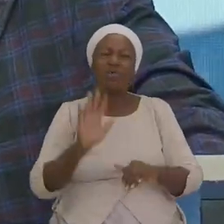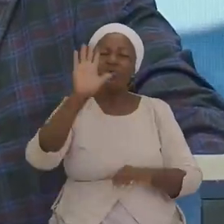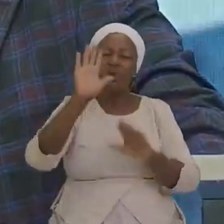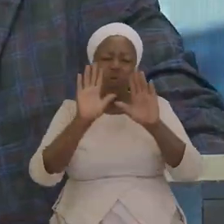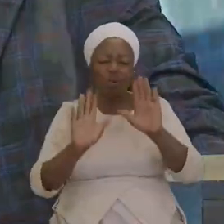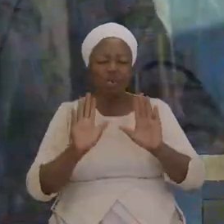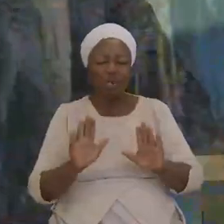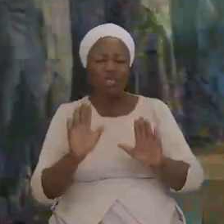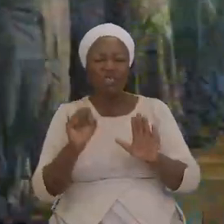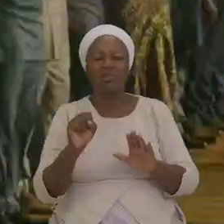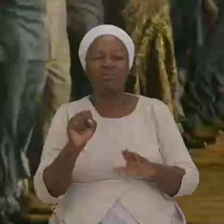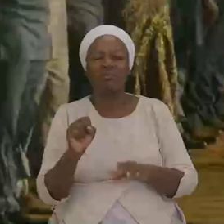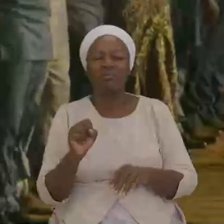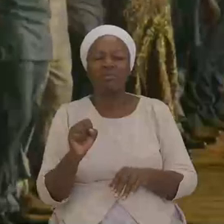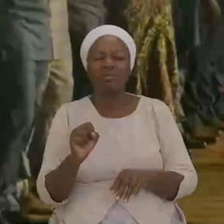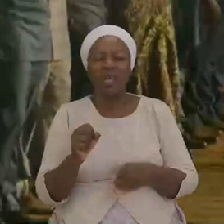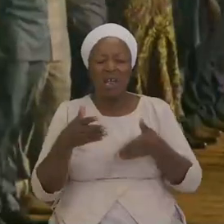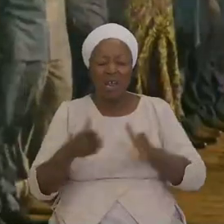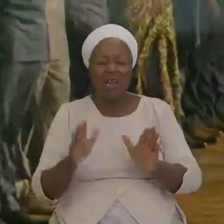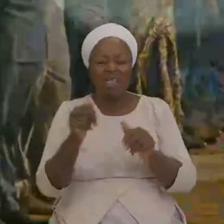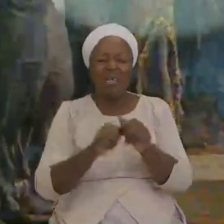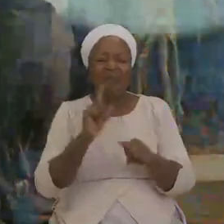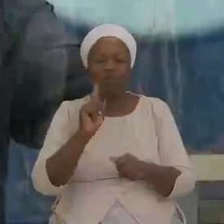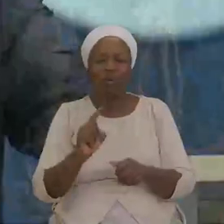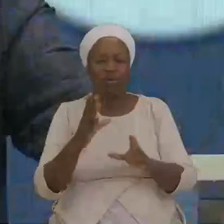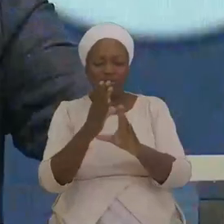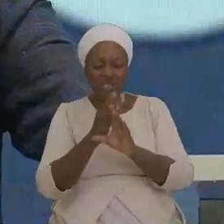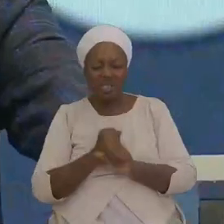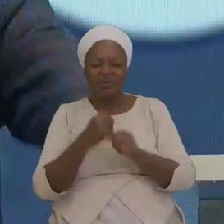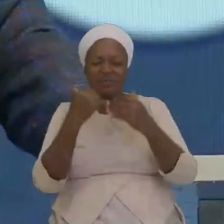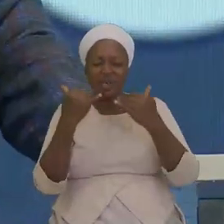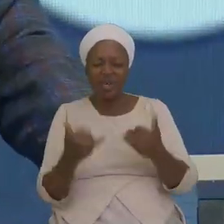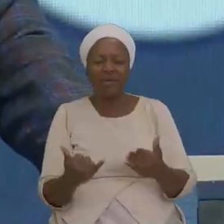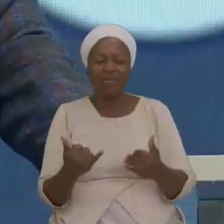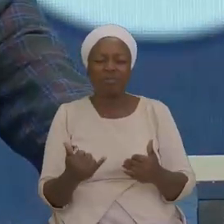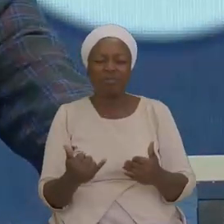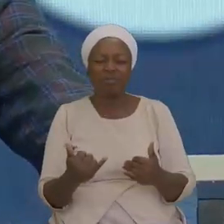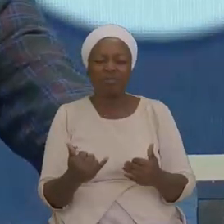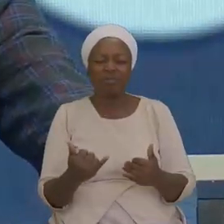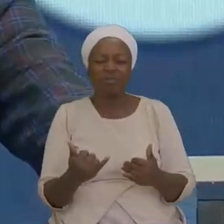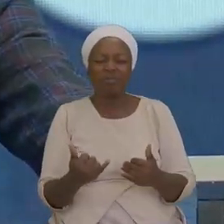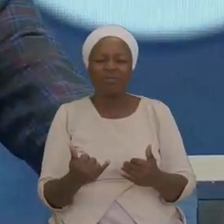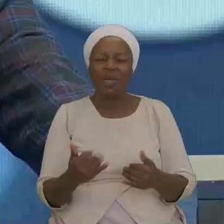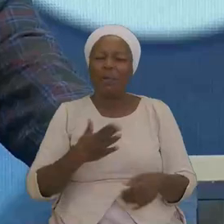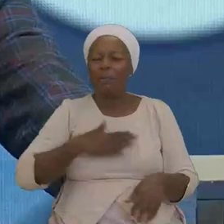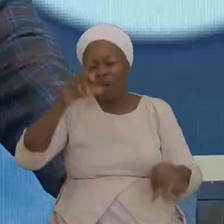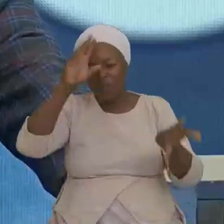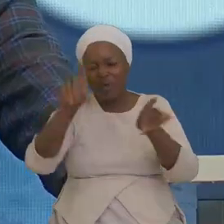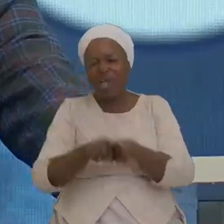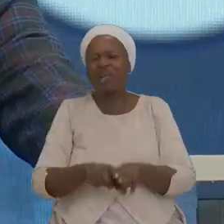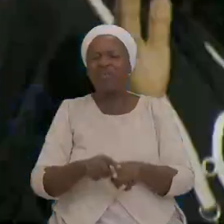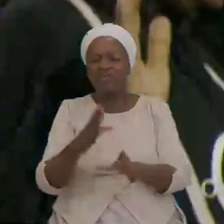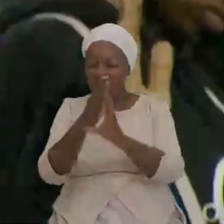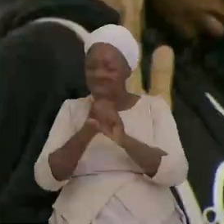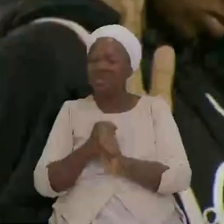Fais tes prodiges. Et que chacun reçoive maintenant. Mon frère,